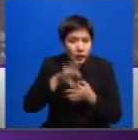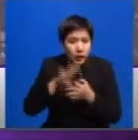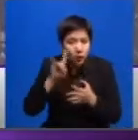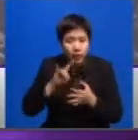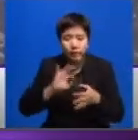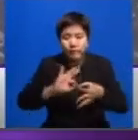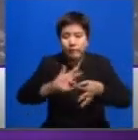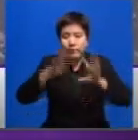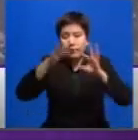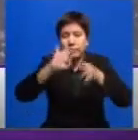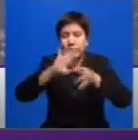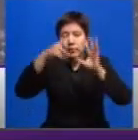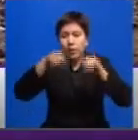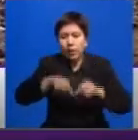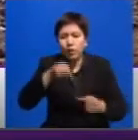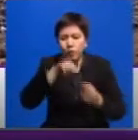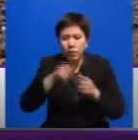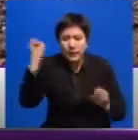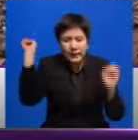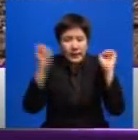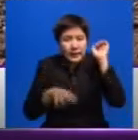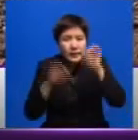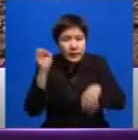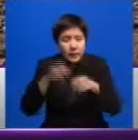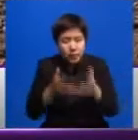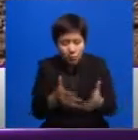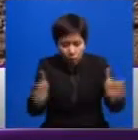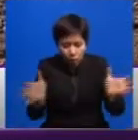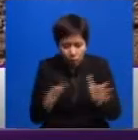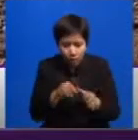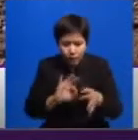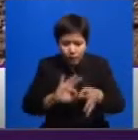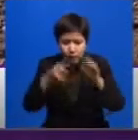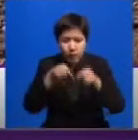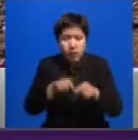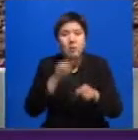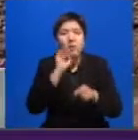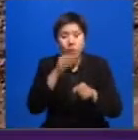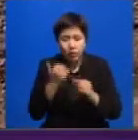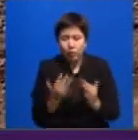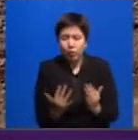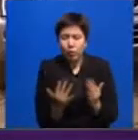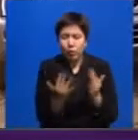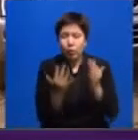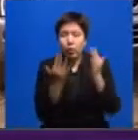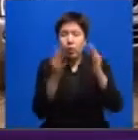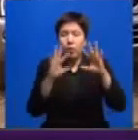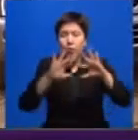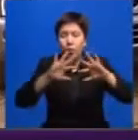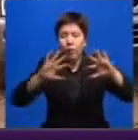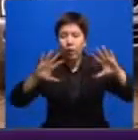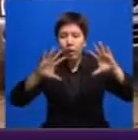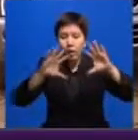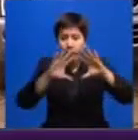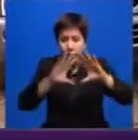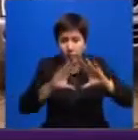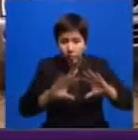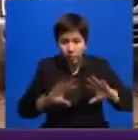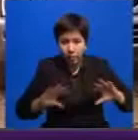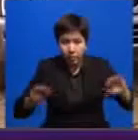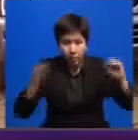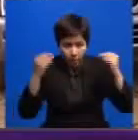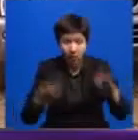เหตุไฟไหม้บ่อขยะที่ตำบลแพรกษาอำเภอเมืองสมุทรปราการเปิดเผยว่าหลังควันไฟไหม้บ่อขยะดับแล้วสำนักงาน